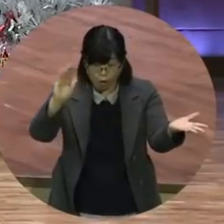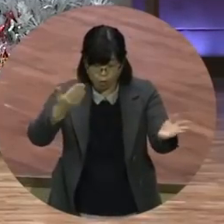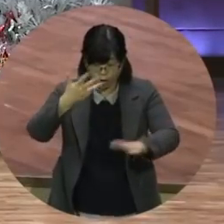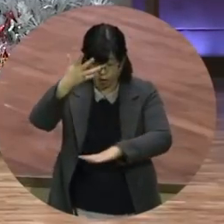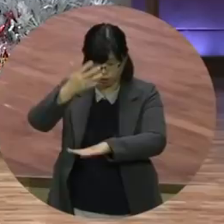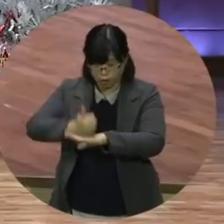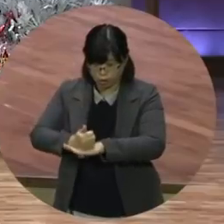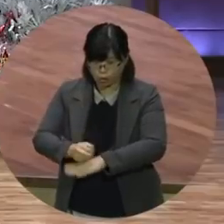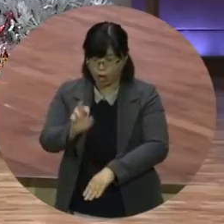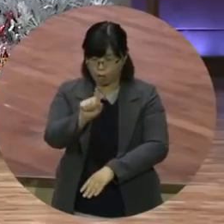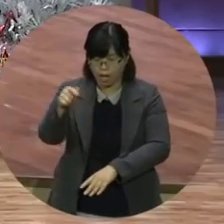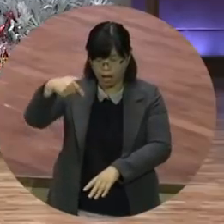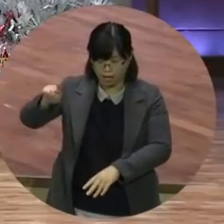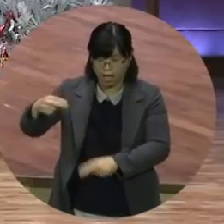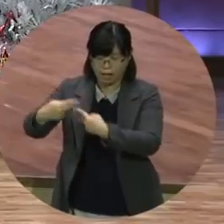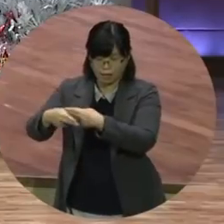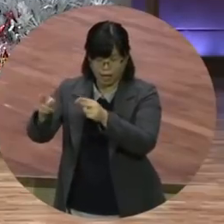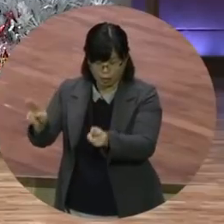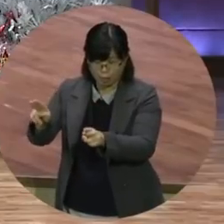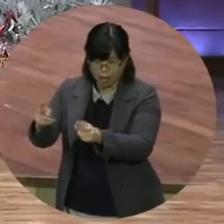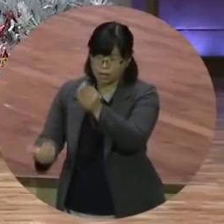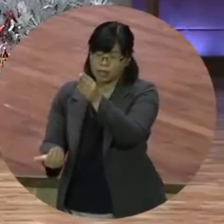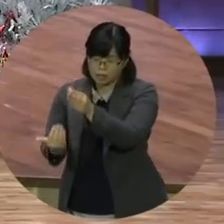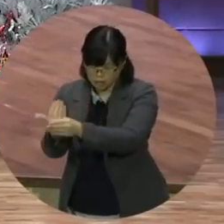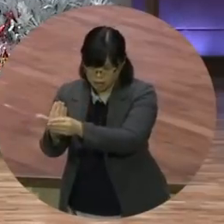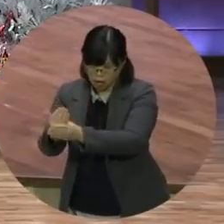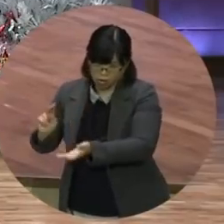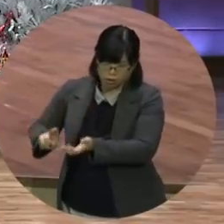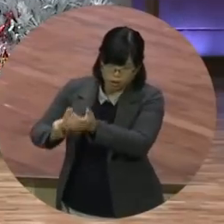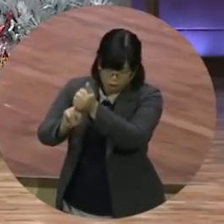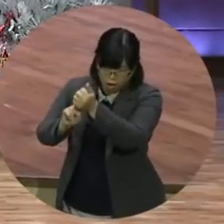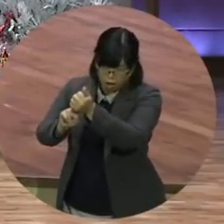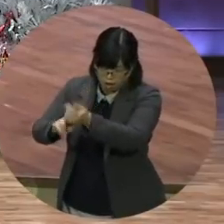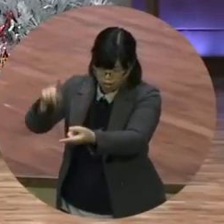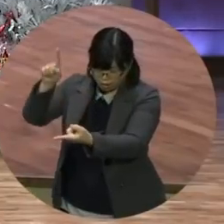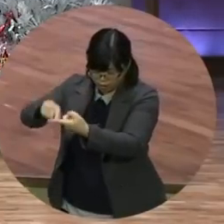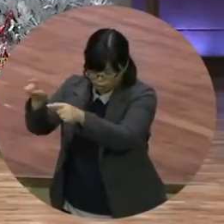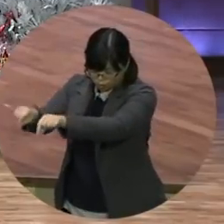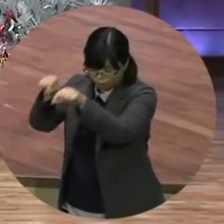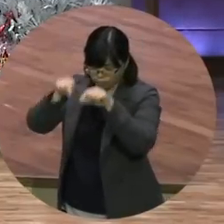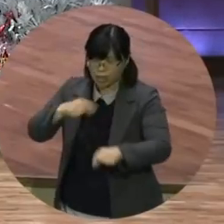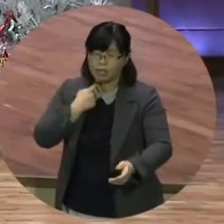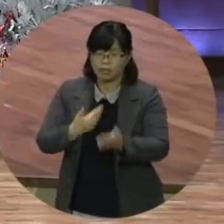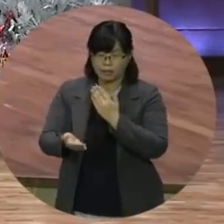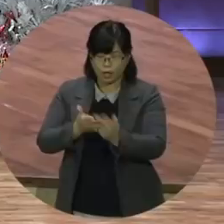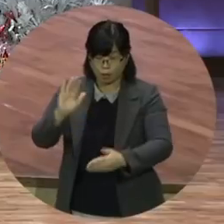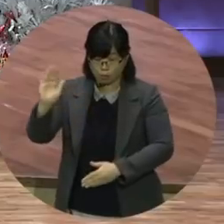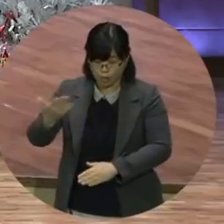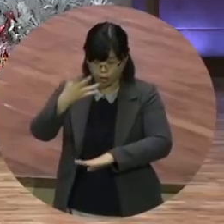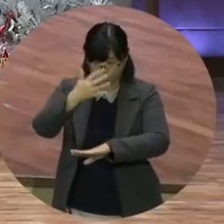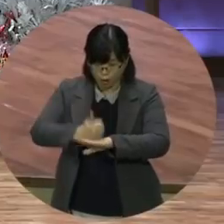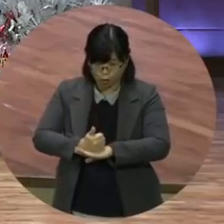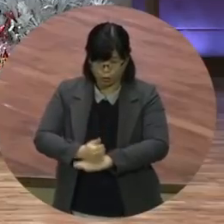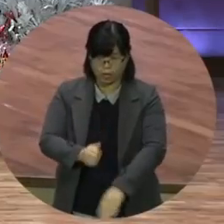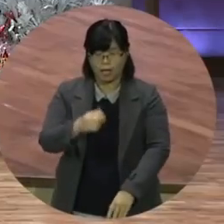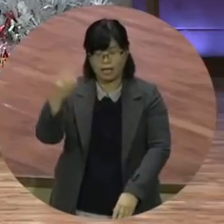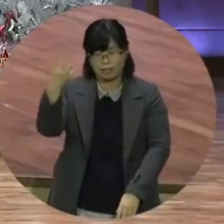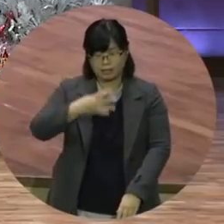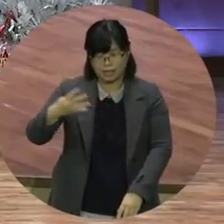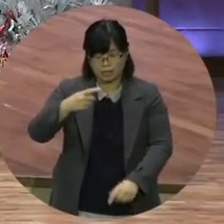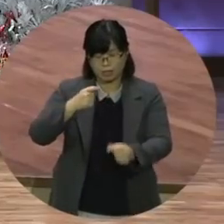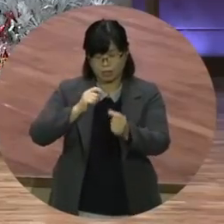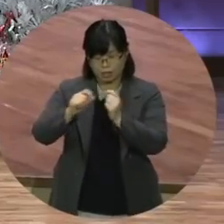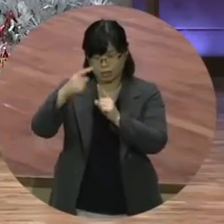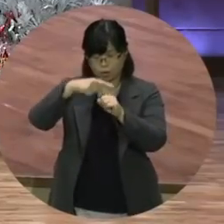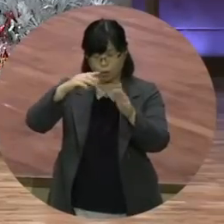역사가 말씀 현장에 그대로 성취되게 하여 주셔서 4천 지교회와 2만 현장 전도 제자를